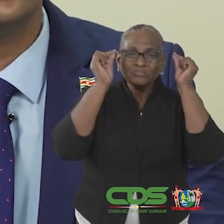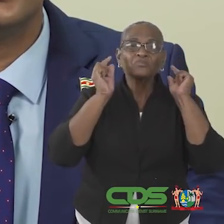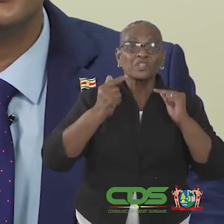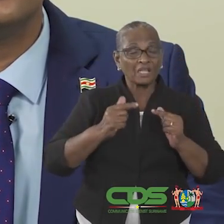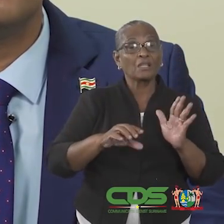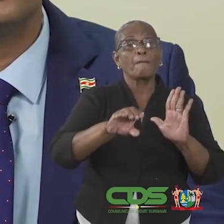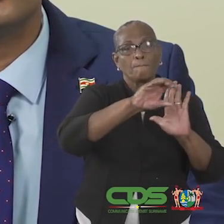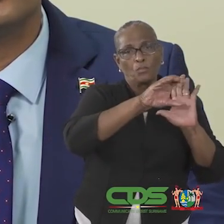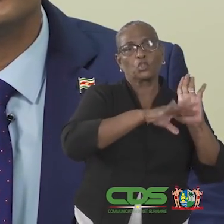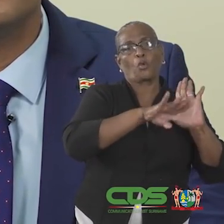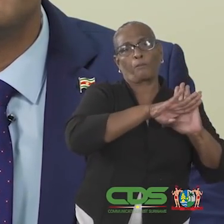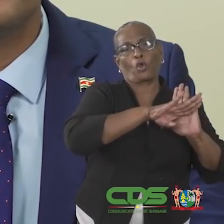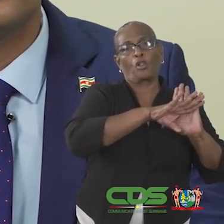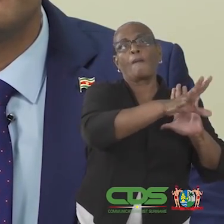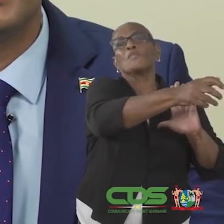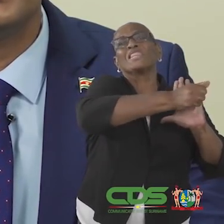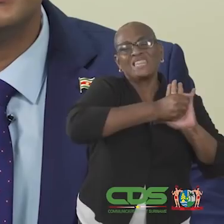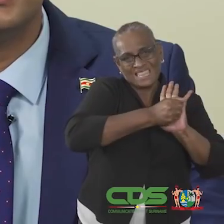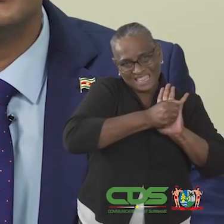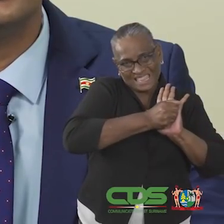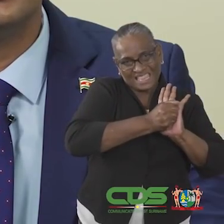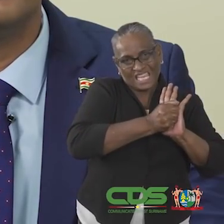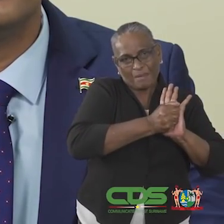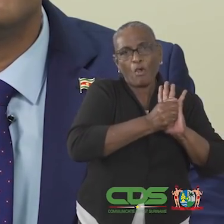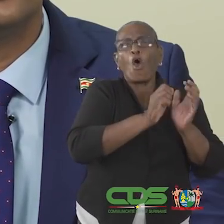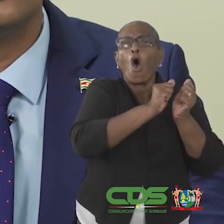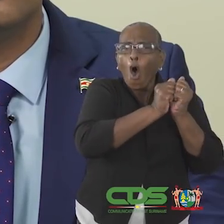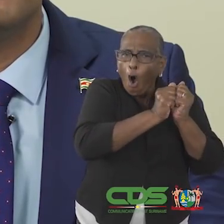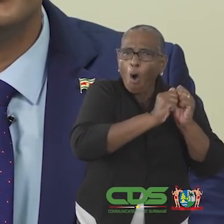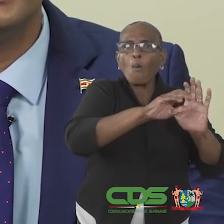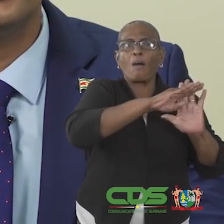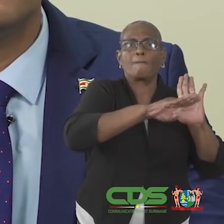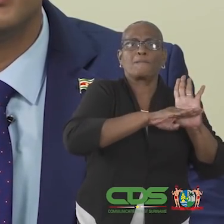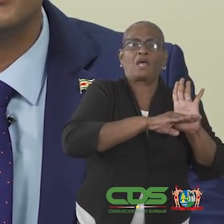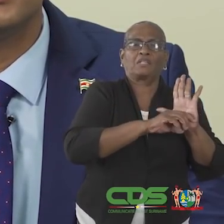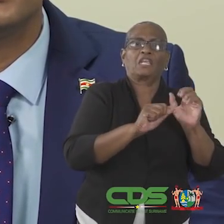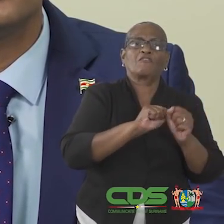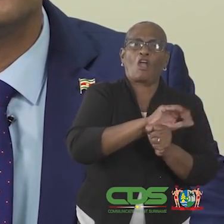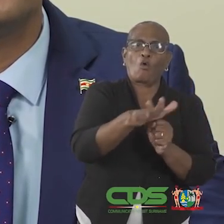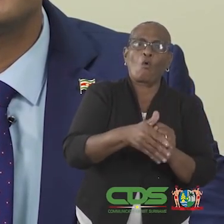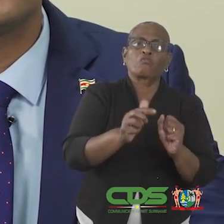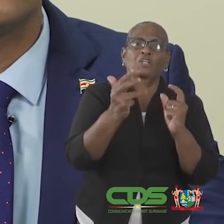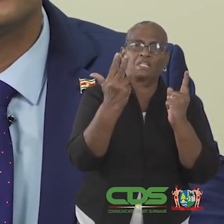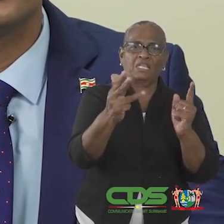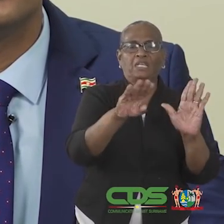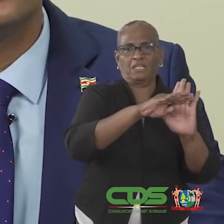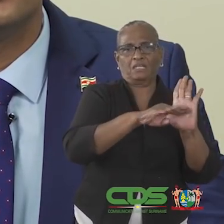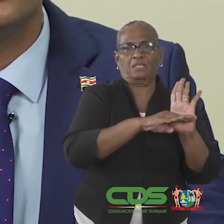volgens de geldende protocollen met inachtneming van de COVID-19 maatregelen.